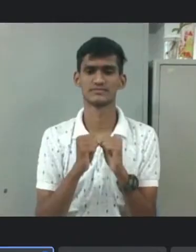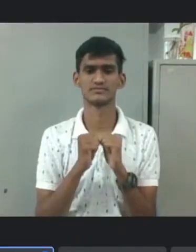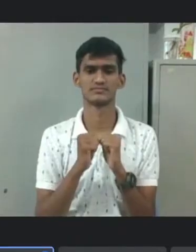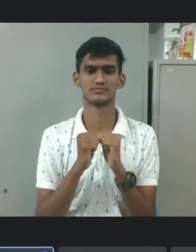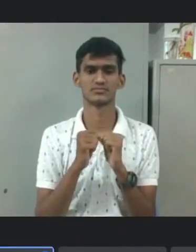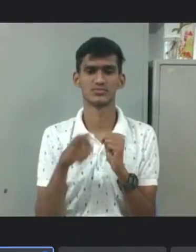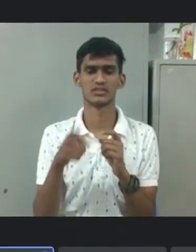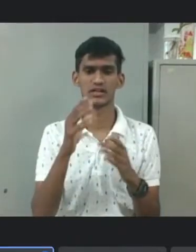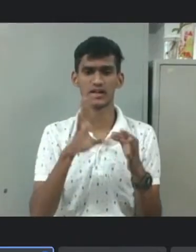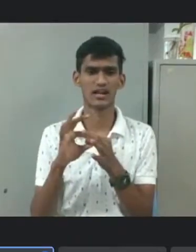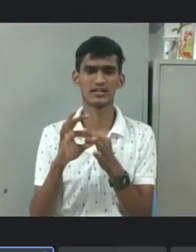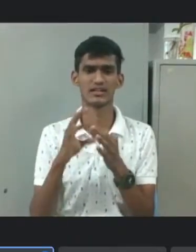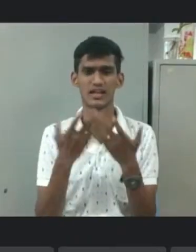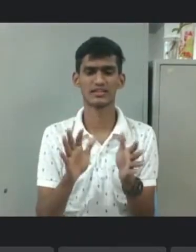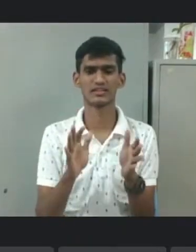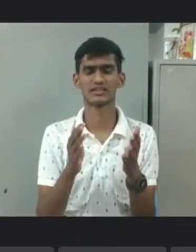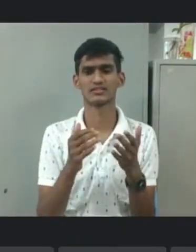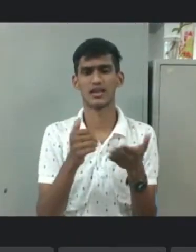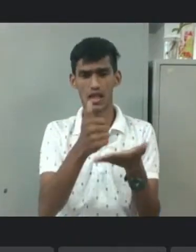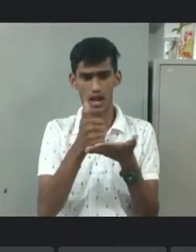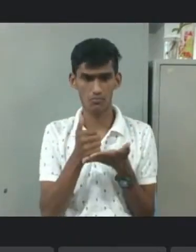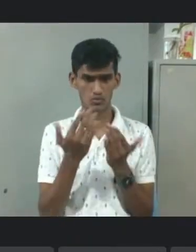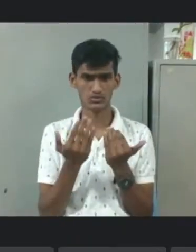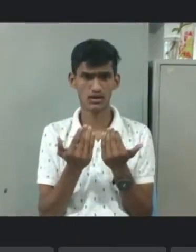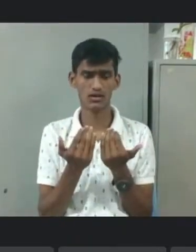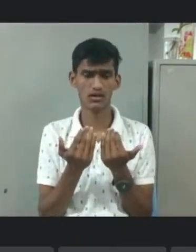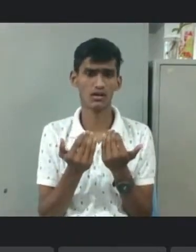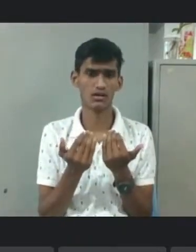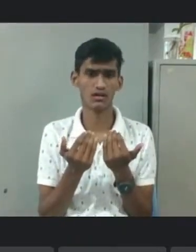സഹായം ചെയ്തു തരാൻ പറ്റുമോ എന്നുള്ള ഒരു